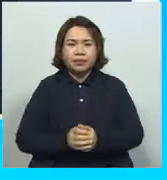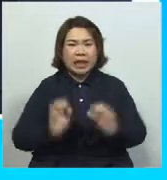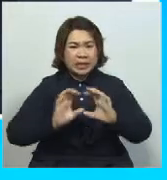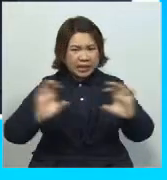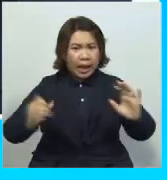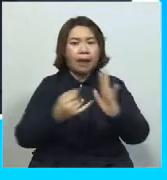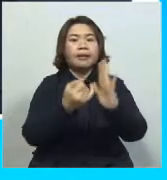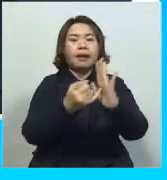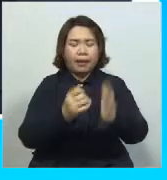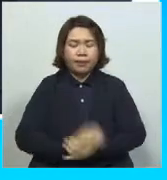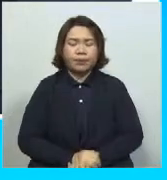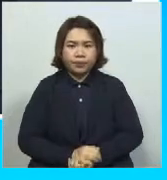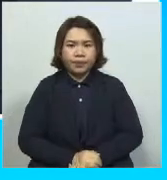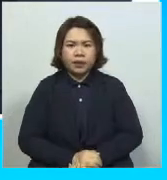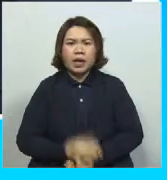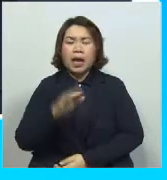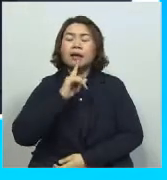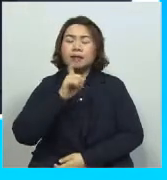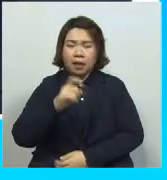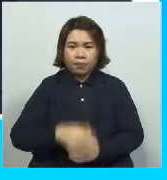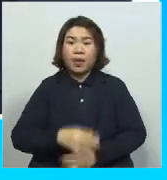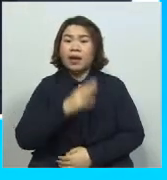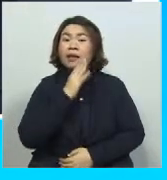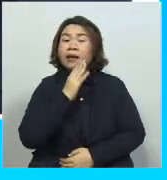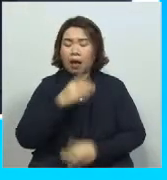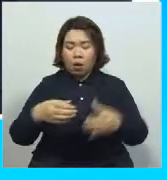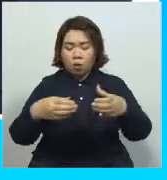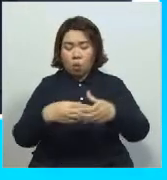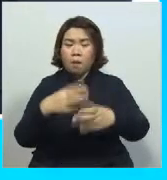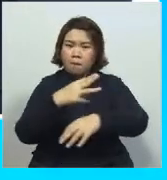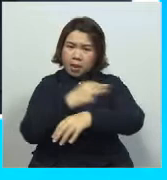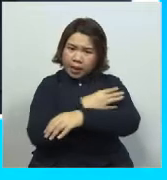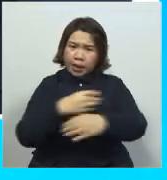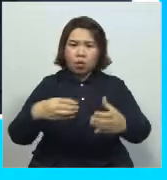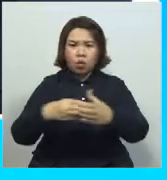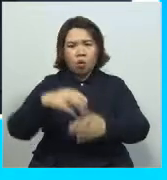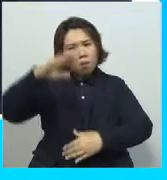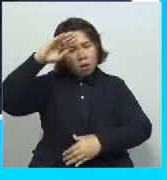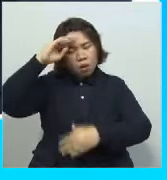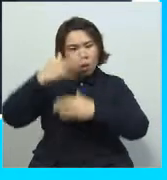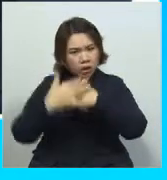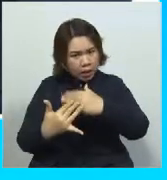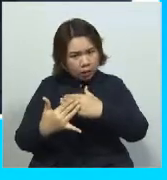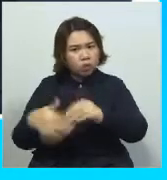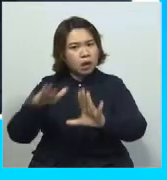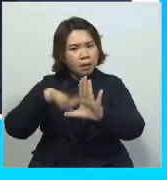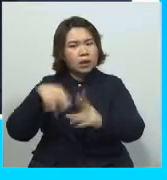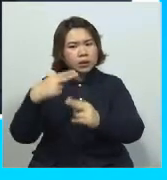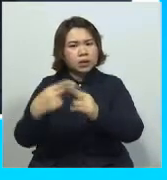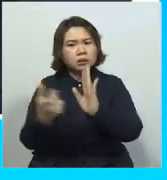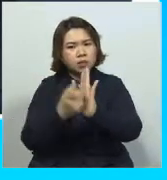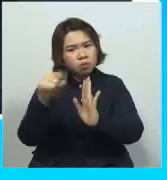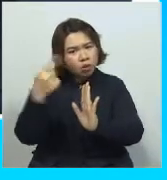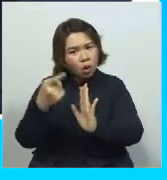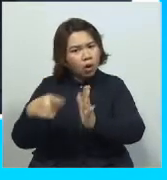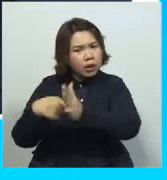ามีเงื่อนไขอย่างเช่นคนที่เป็นกลุ่มโรคมะเร็งหรือว่าโรคโลหิตต้องไปขึ้นทะเบียนก่อนอันนี้นี่มีเงื่อนไ